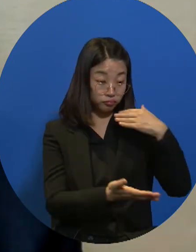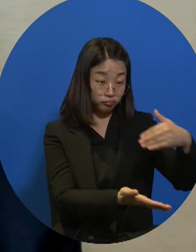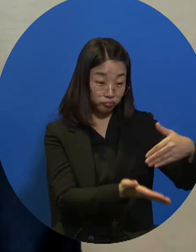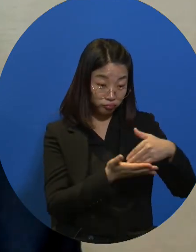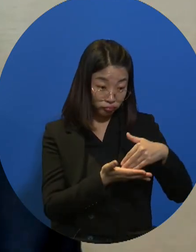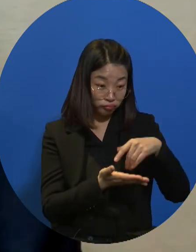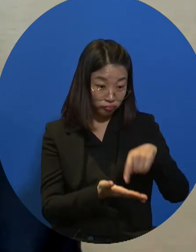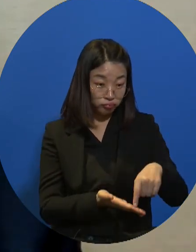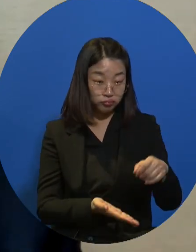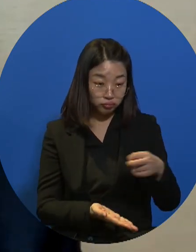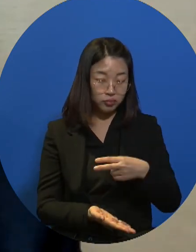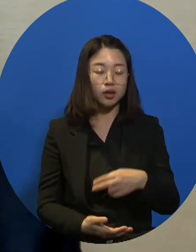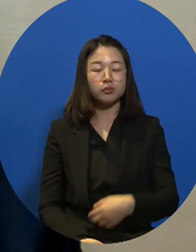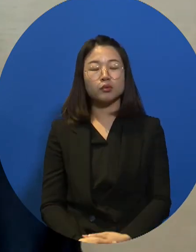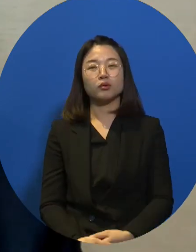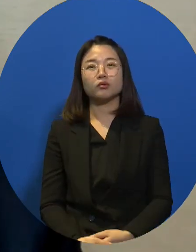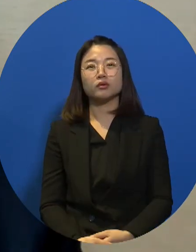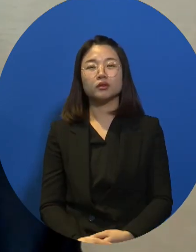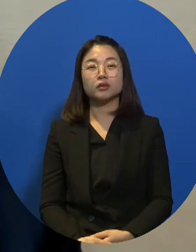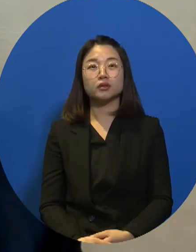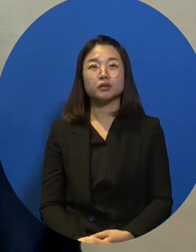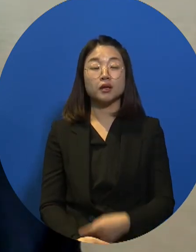재심을 청구할 수 있도록 하거나